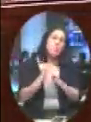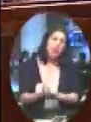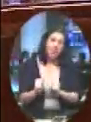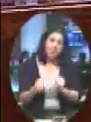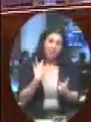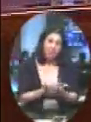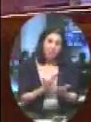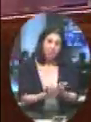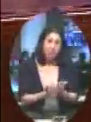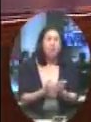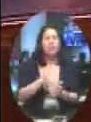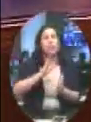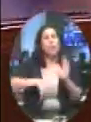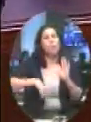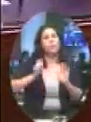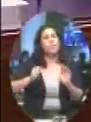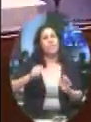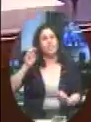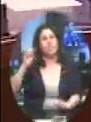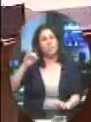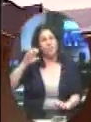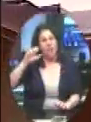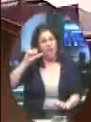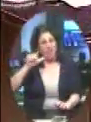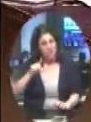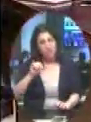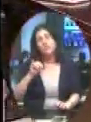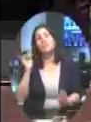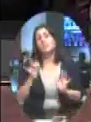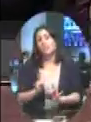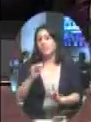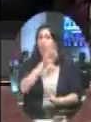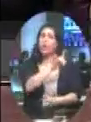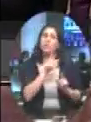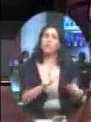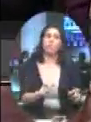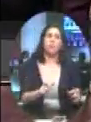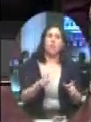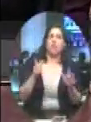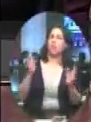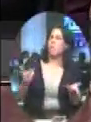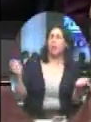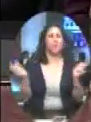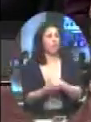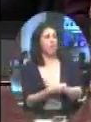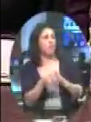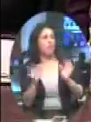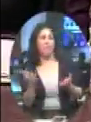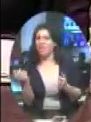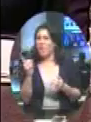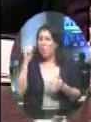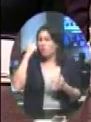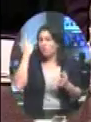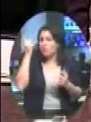ההצעה, מלבד חברת הכנסת מיכאלי שהתנגדה וחבר הכנסת חזן שנמנע. ככה. אדוני, ההצעה הזאת